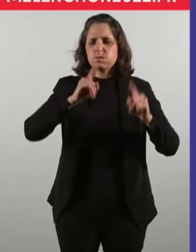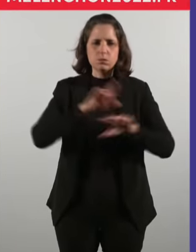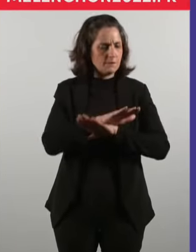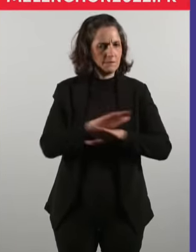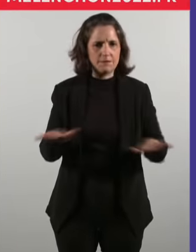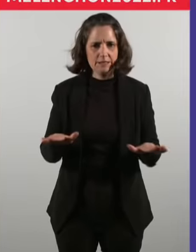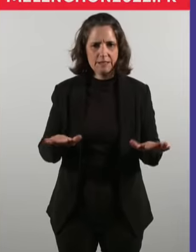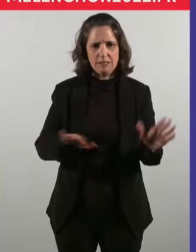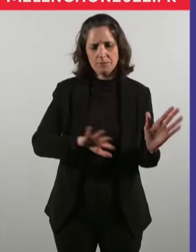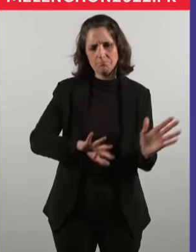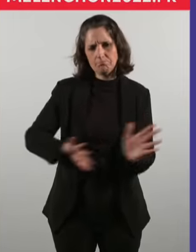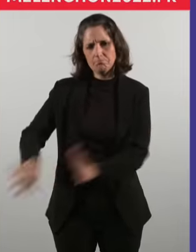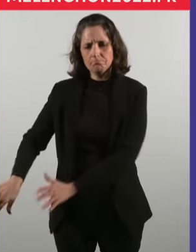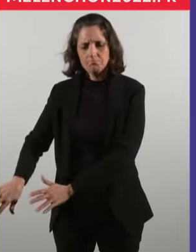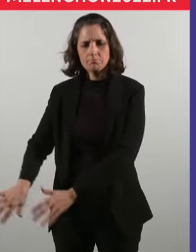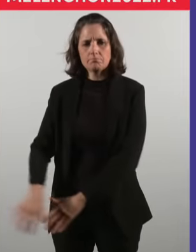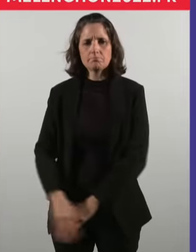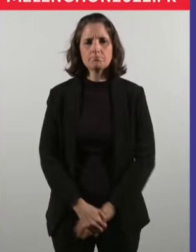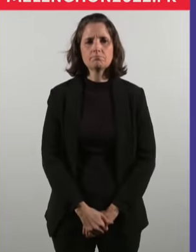repos.